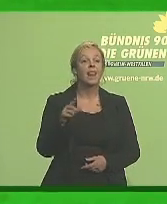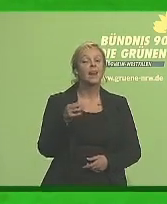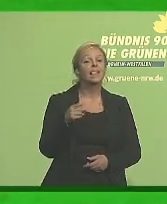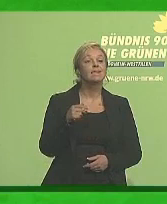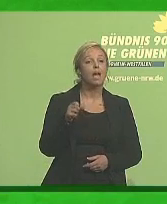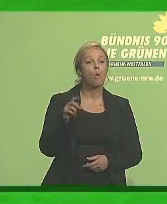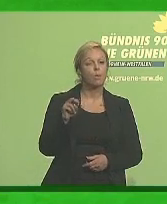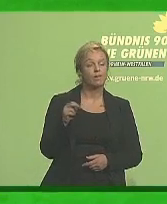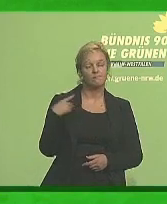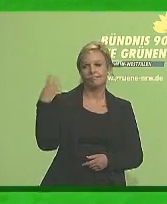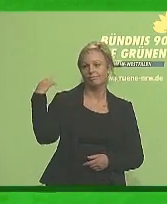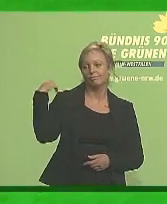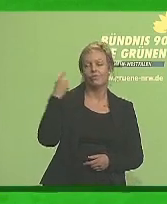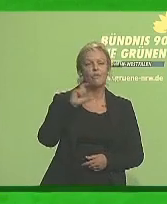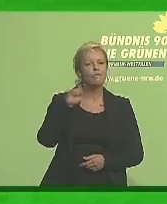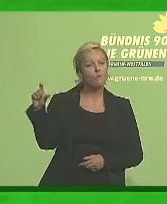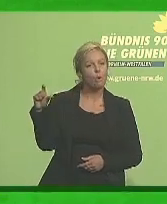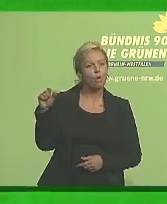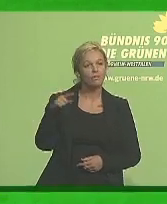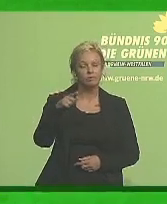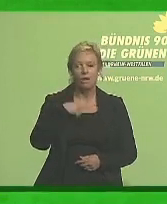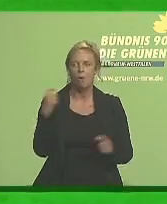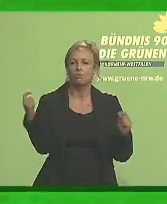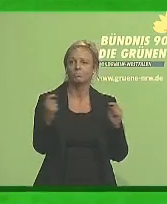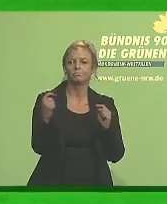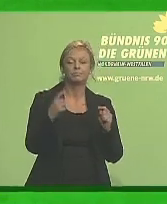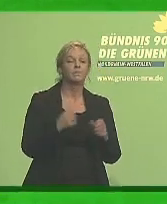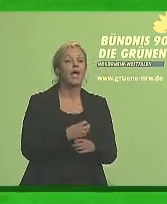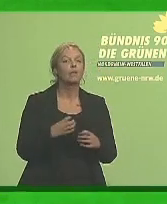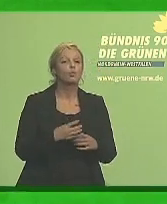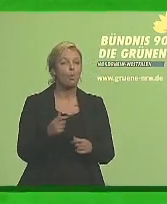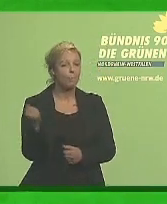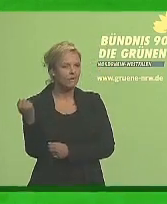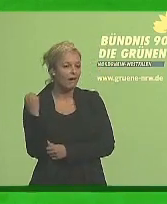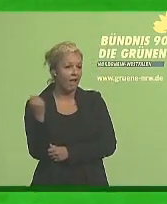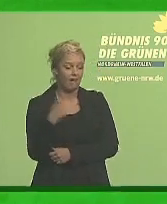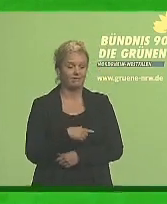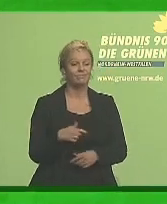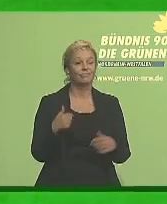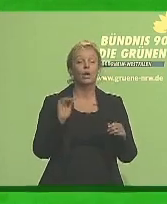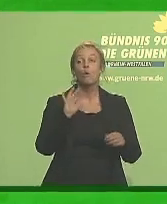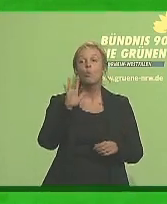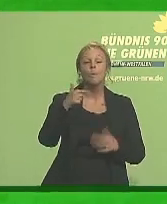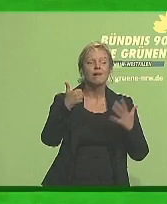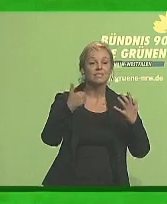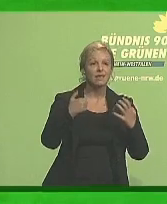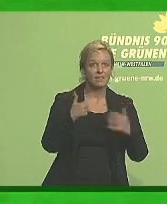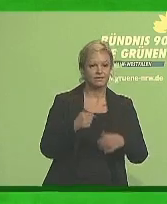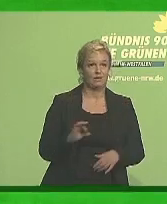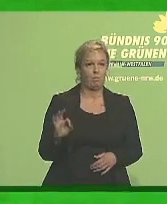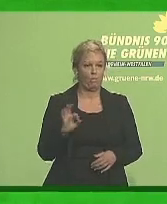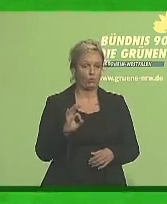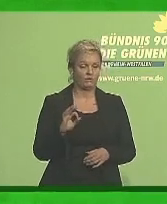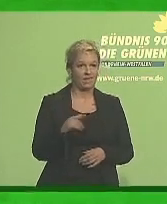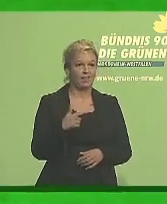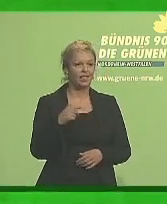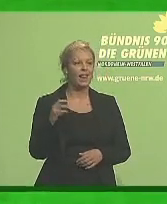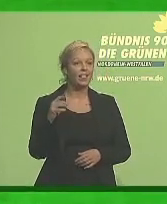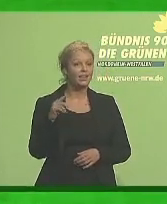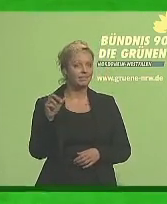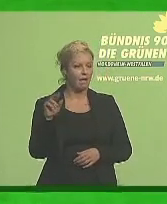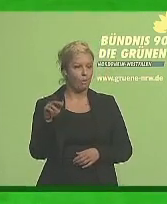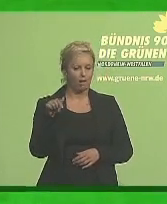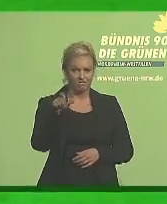Referendum zur Atomkraft gegeben. Über 60% der Litauer haben sich gegen ein